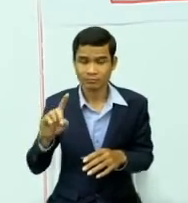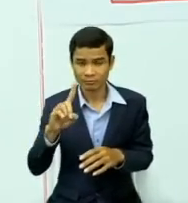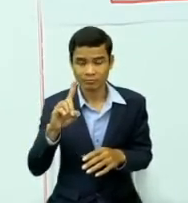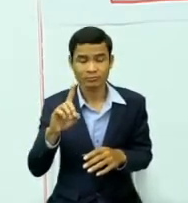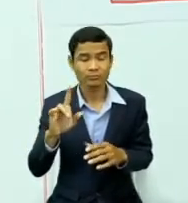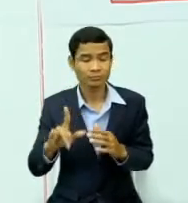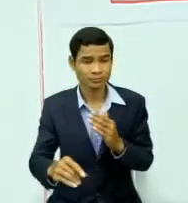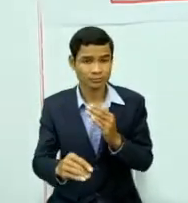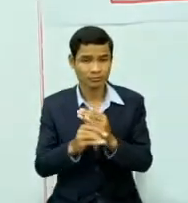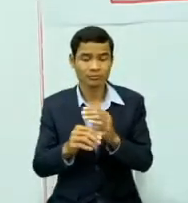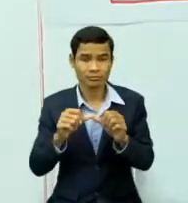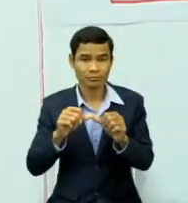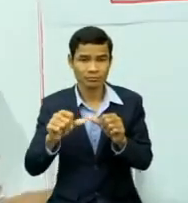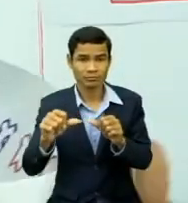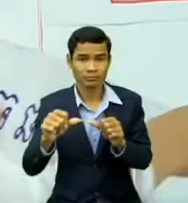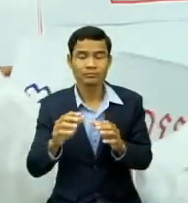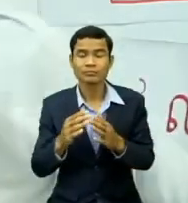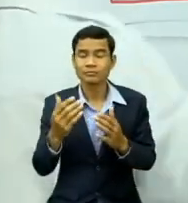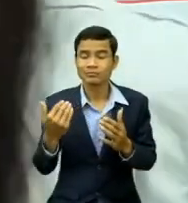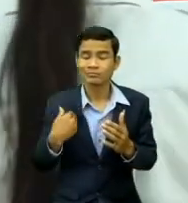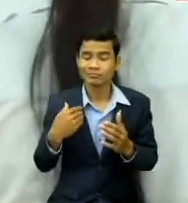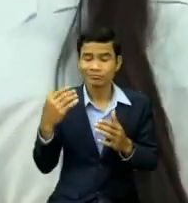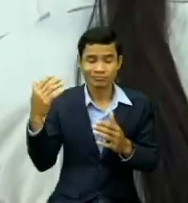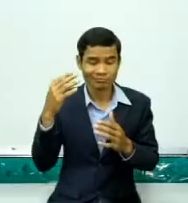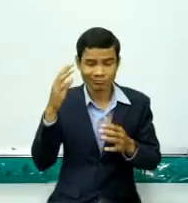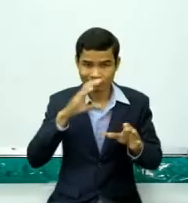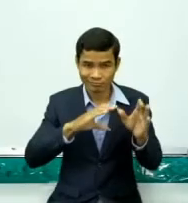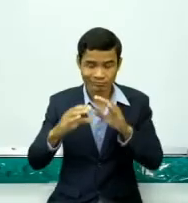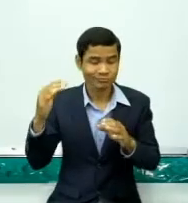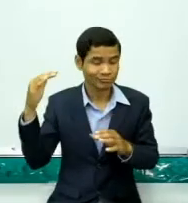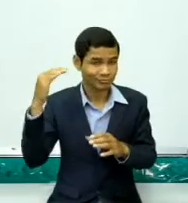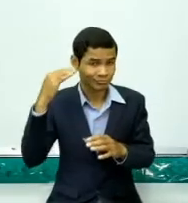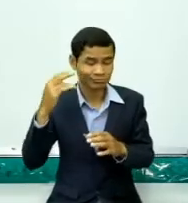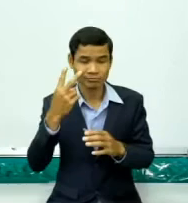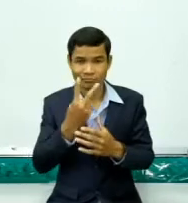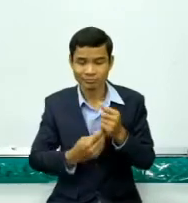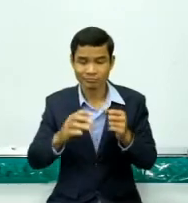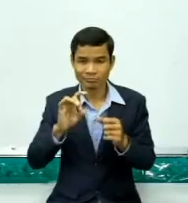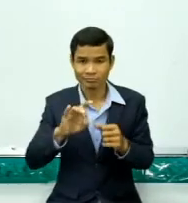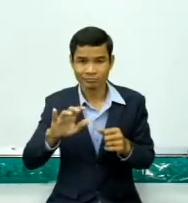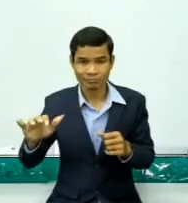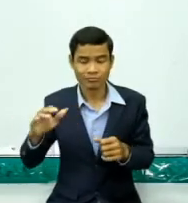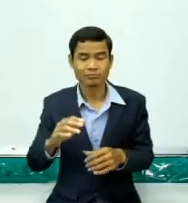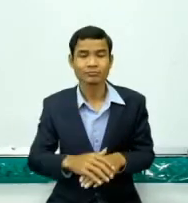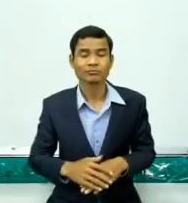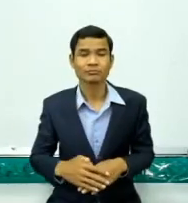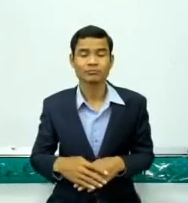nè bây ai con chui tờ rộng sâu con nè chân chân nè nè vết mặt đó